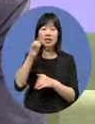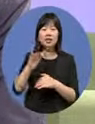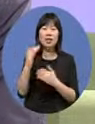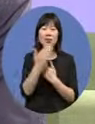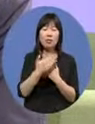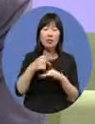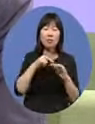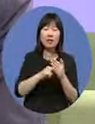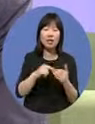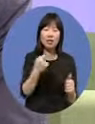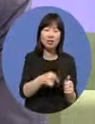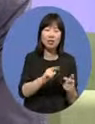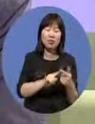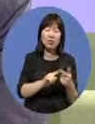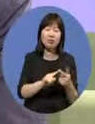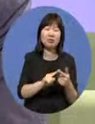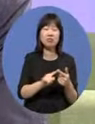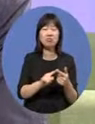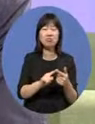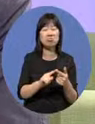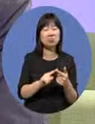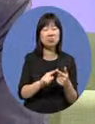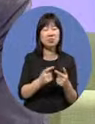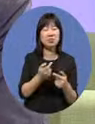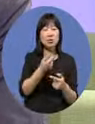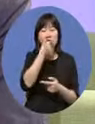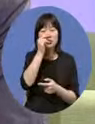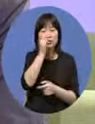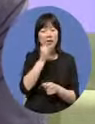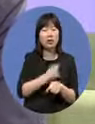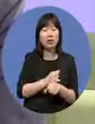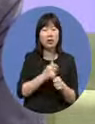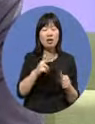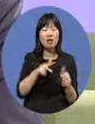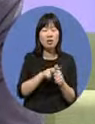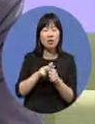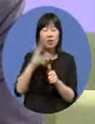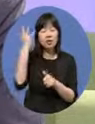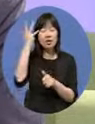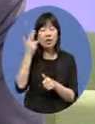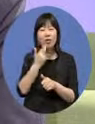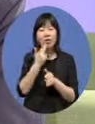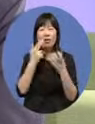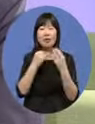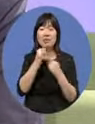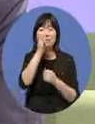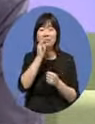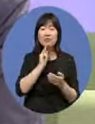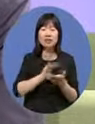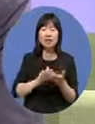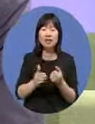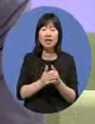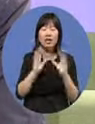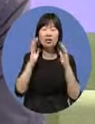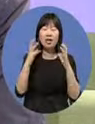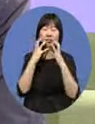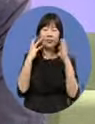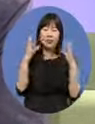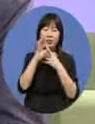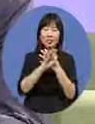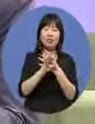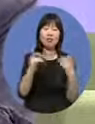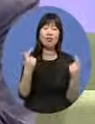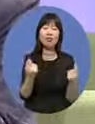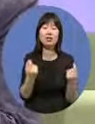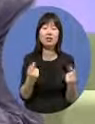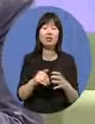마음 교육에는 등한시하는 경우가 많고 철학이 없거나 정보가 없는 경우가 되게 많아요. 네. 그래서 소아비만 같은 경우에는 이제